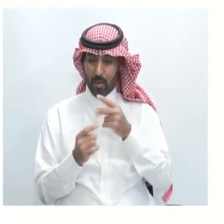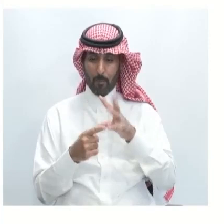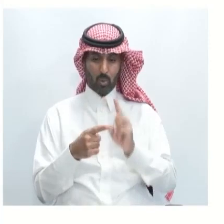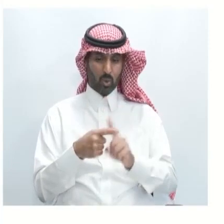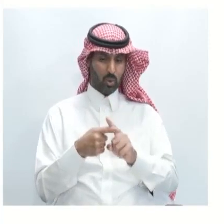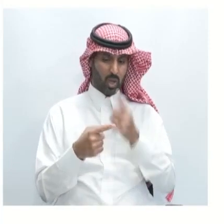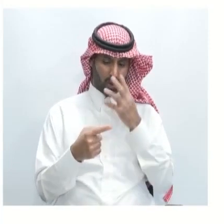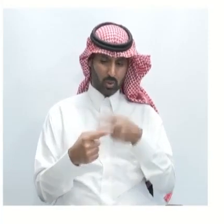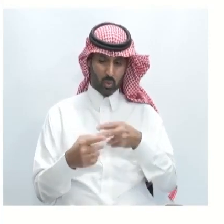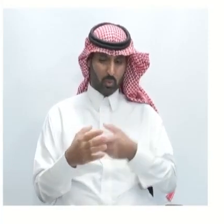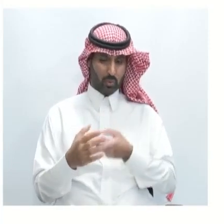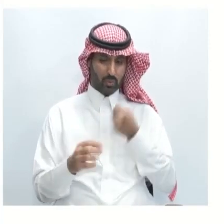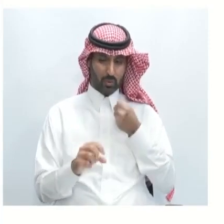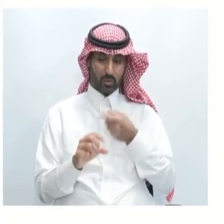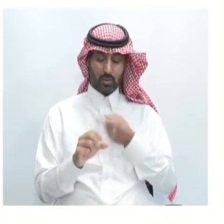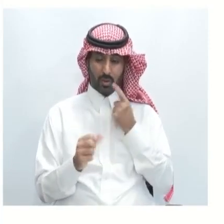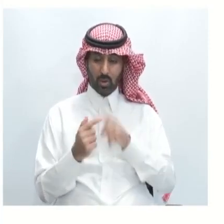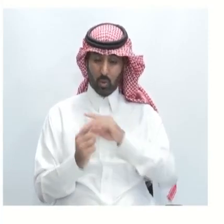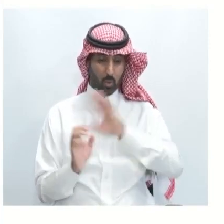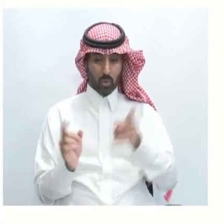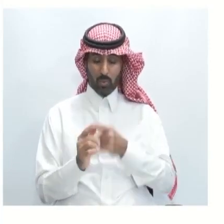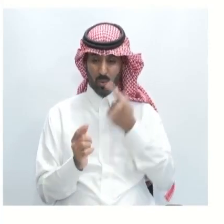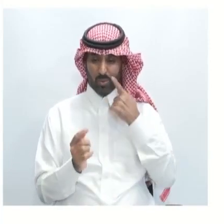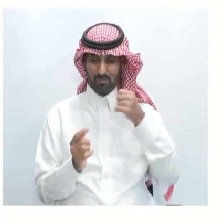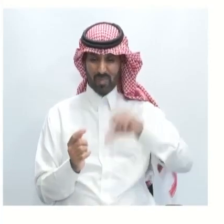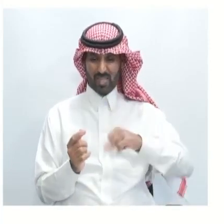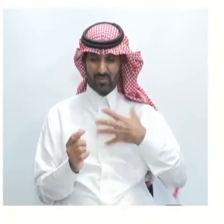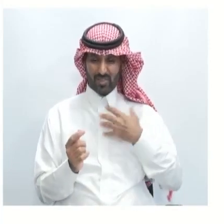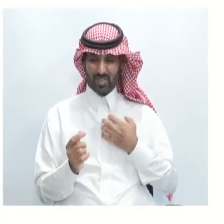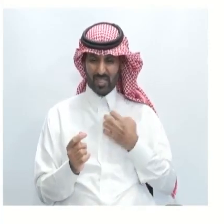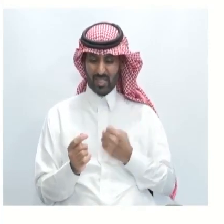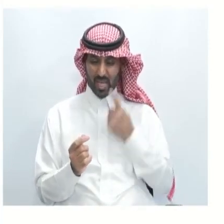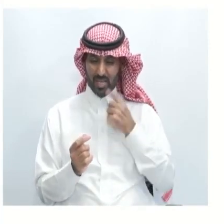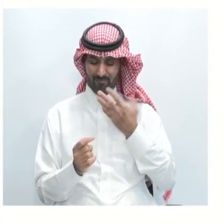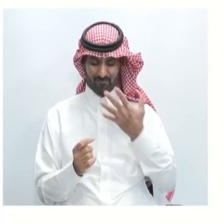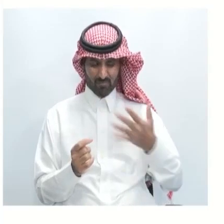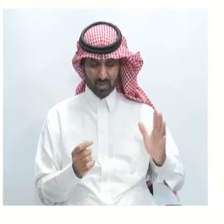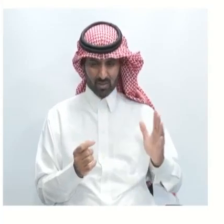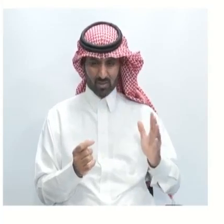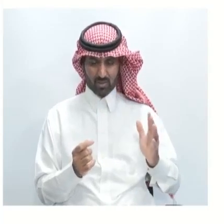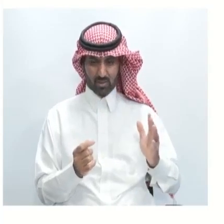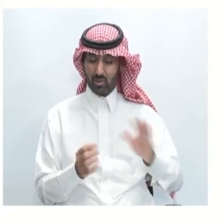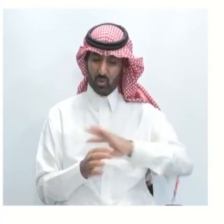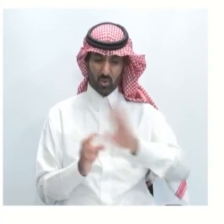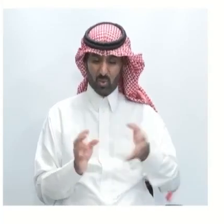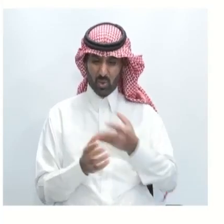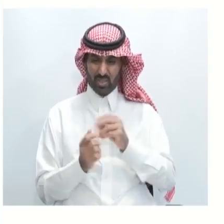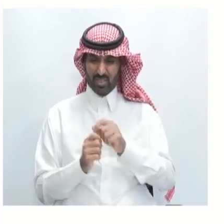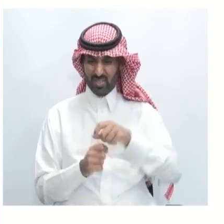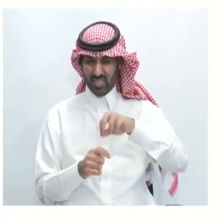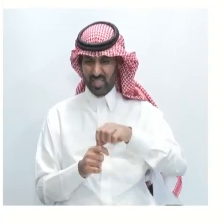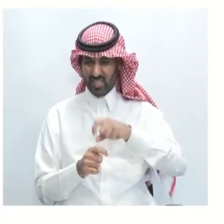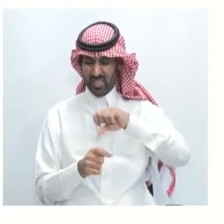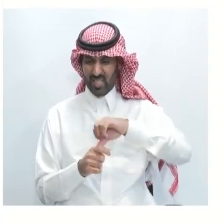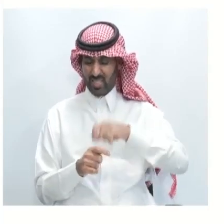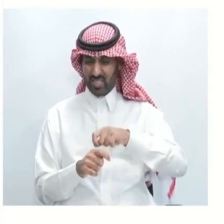ننظر الى النتيجه دعونا نقرا كل ما هو ضارب الصحه غير مرغوب كل انواع الزيوت المهدرجه